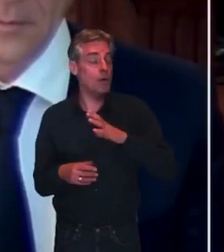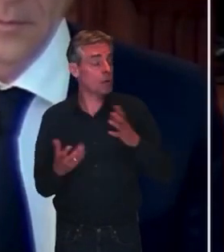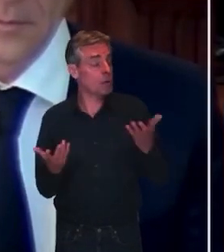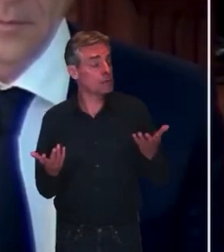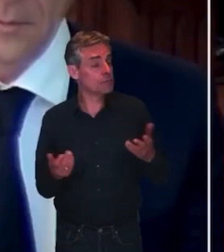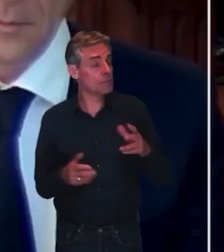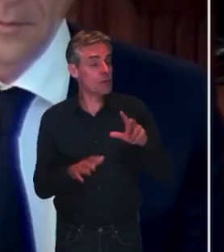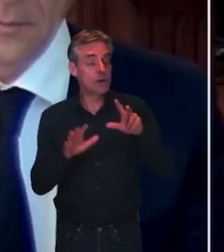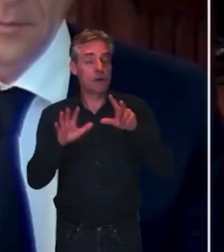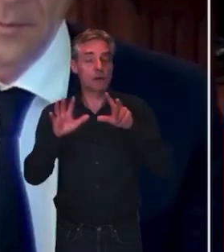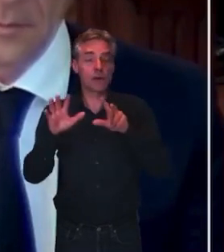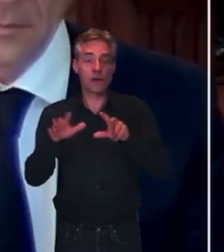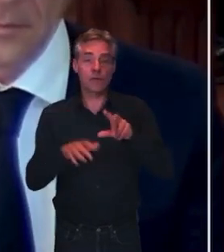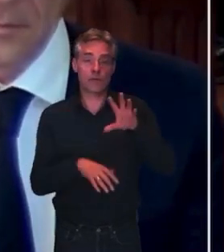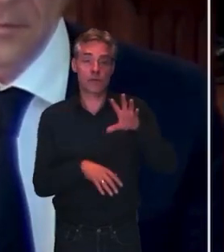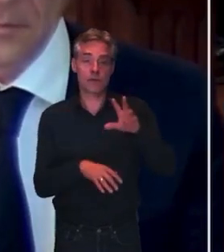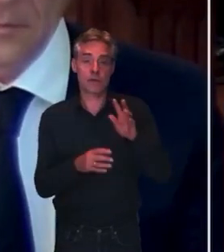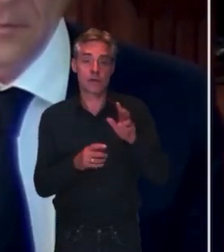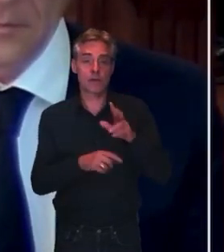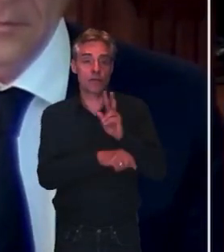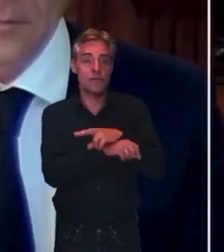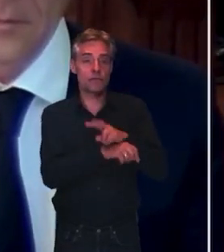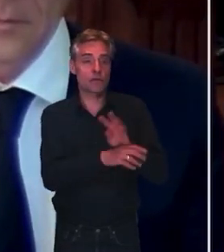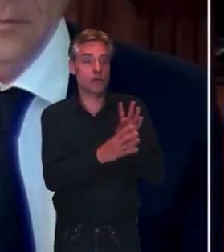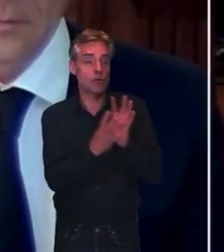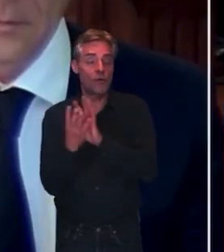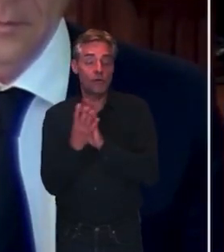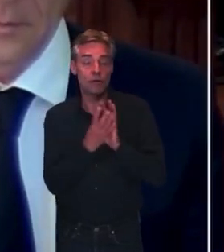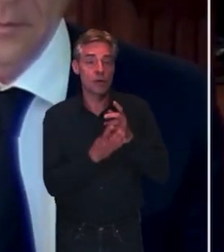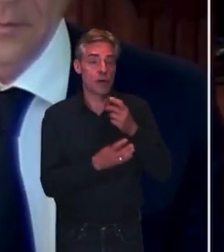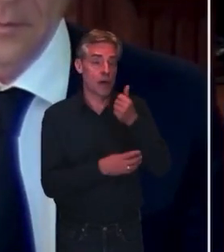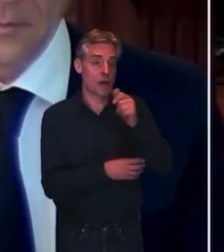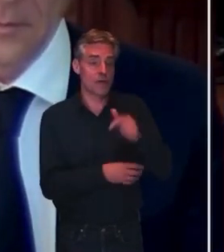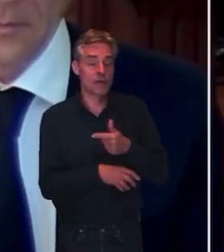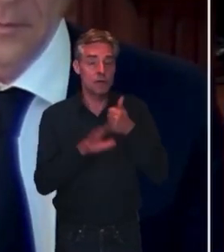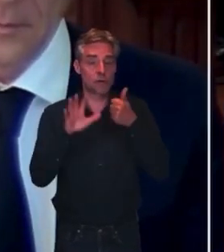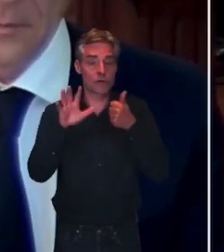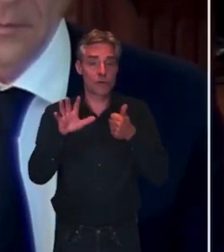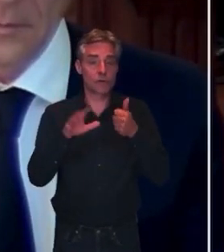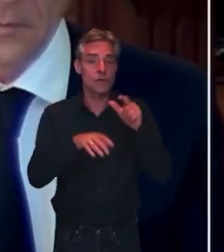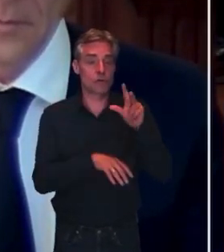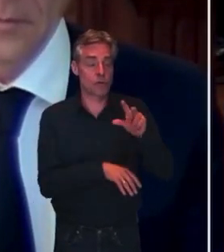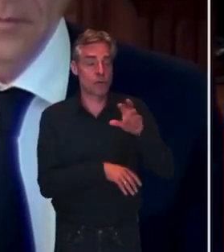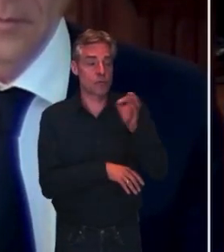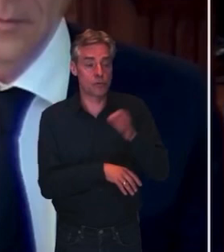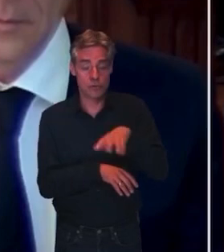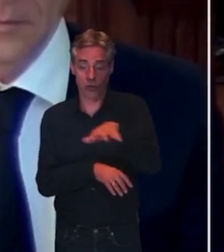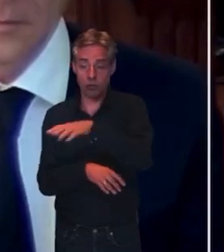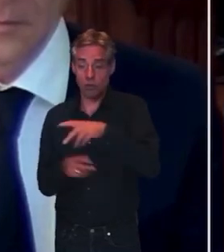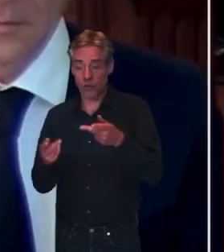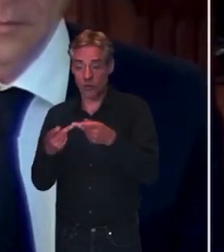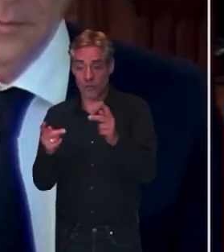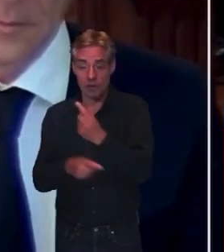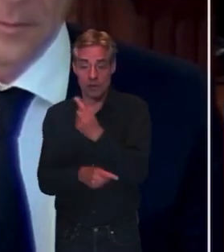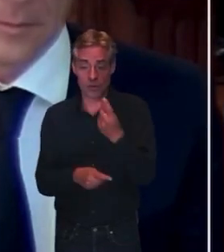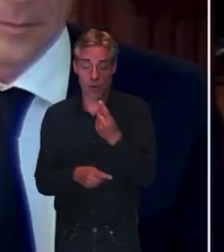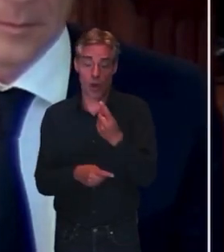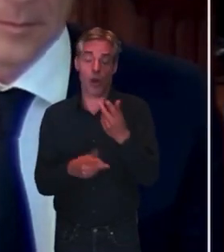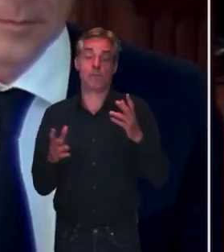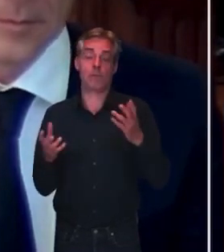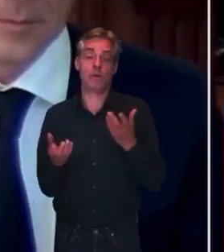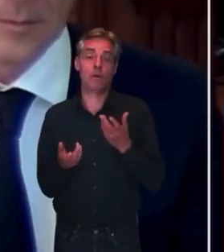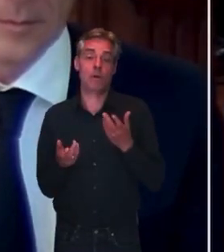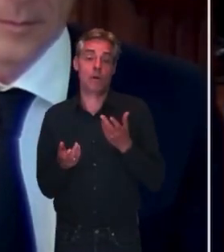85 visites de convivialité. C'est-à-dire 1,63% de ces publics seuls, et pour la